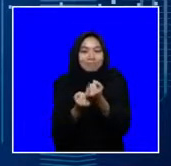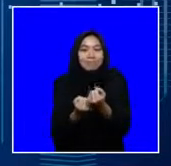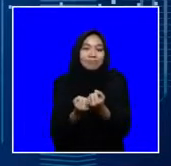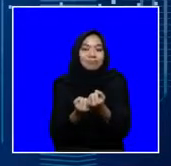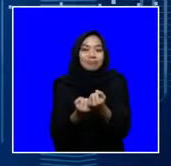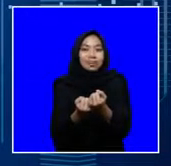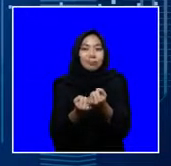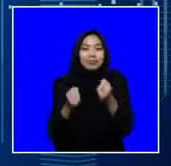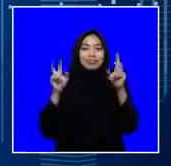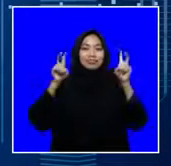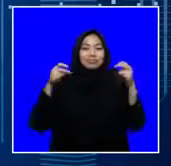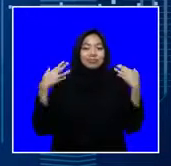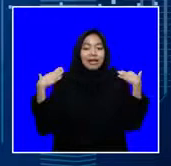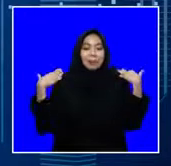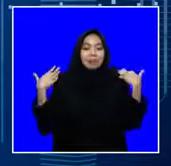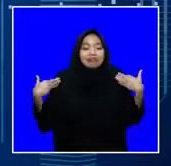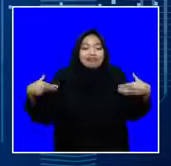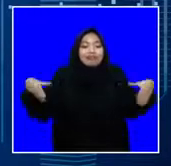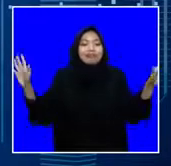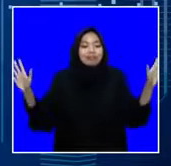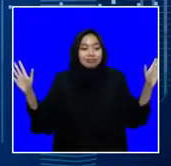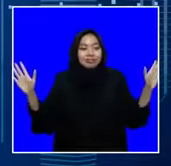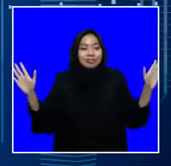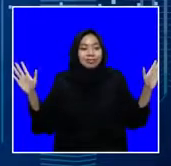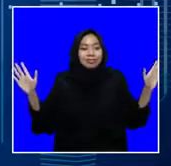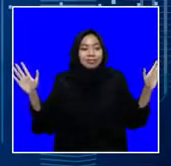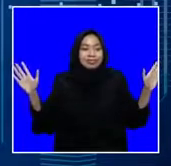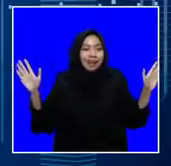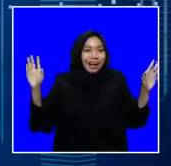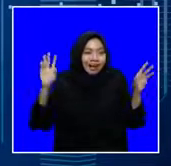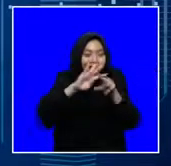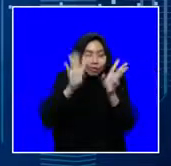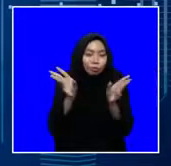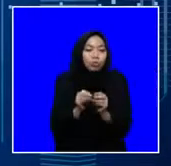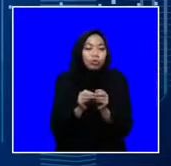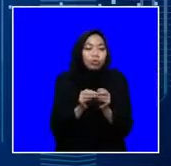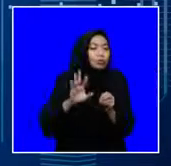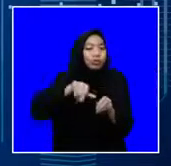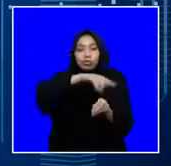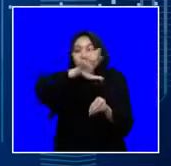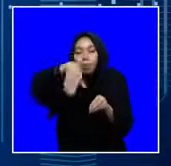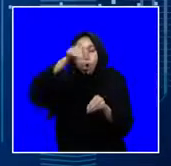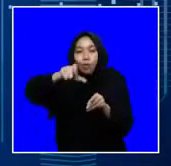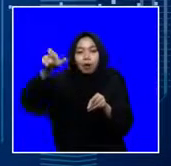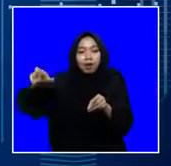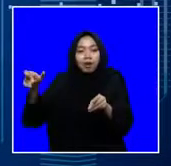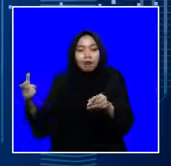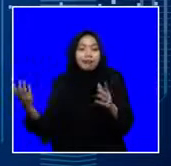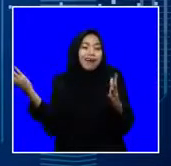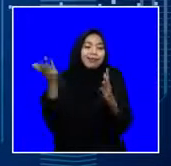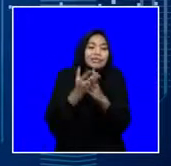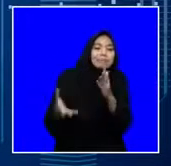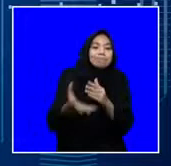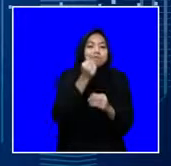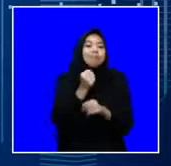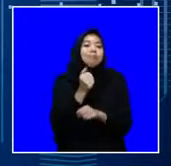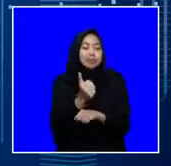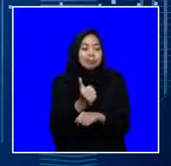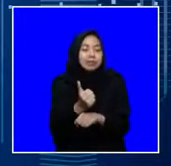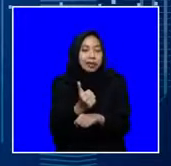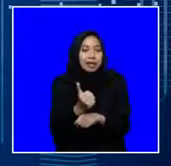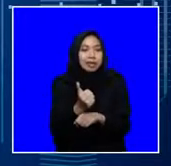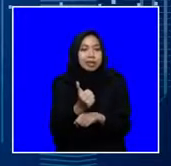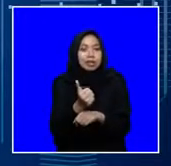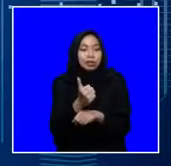melebarkan sayapnya sehingga lebih inklusif, lebih aksesibel bagi berbagai macam bagian masyarakat kita dan